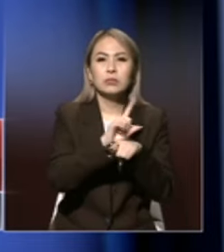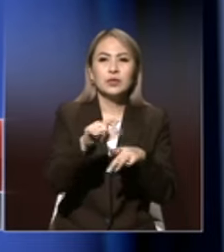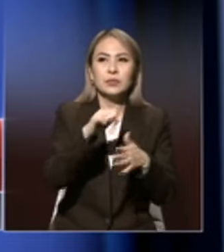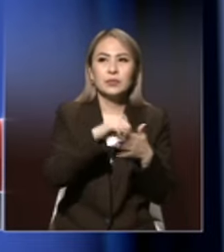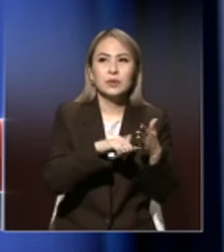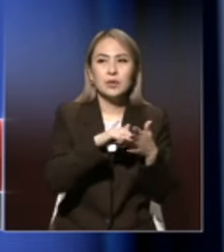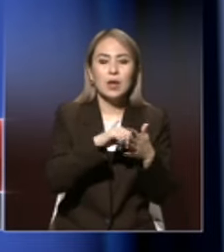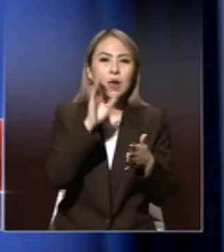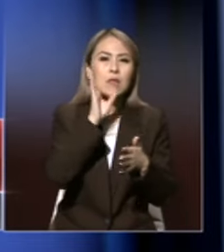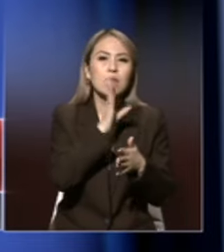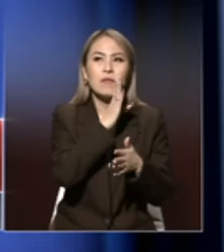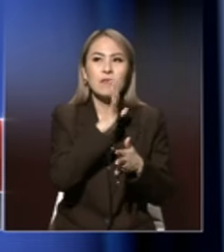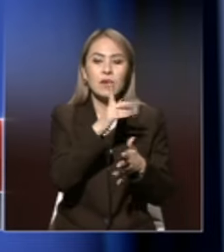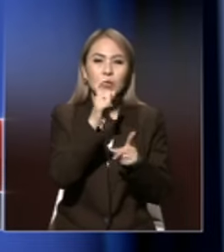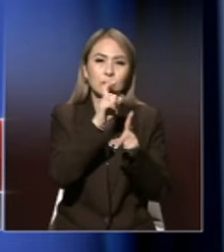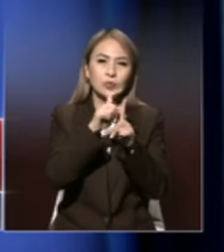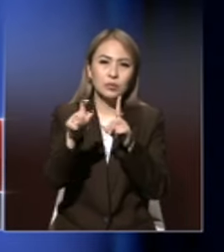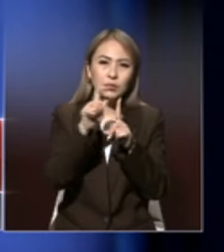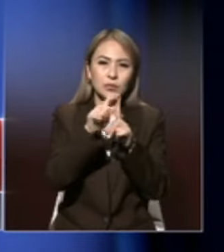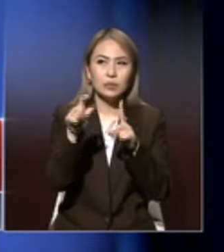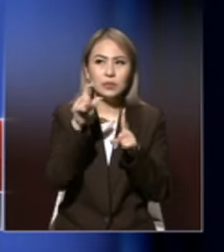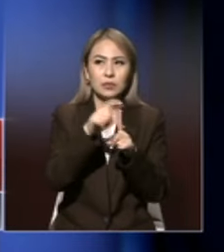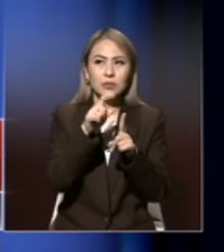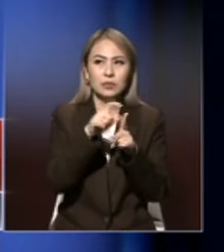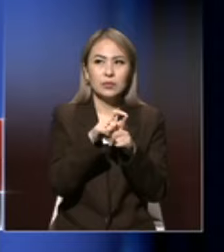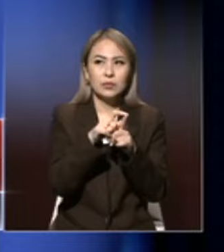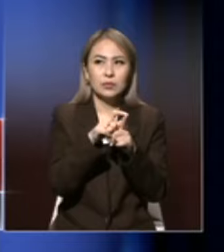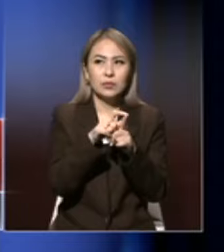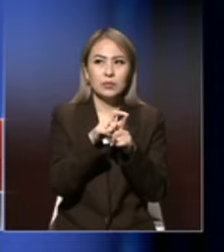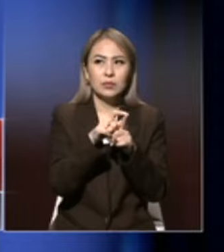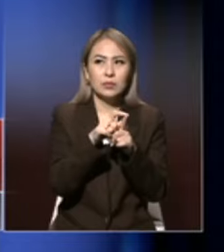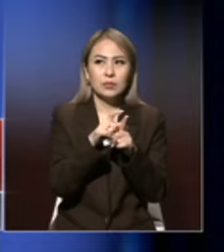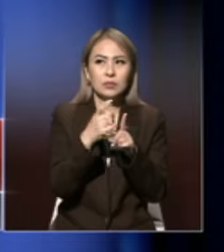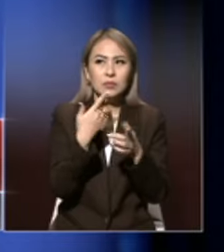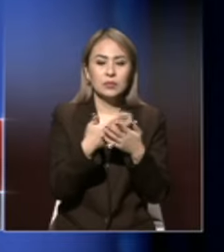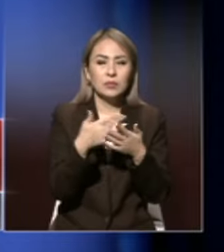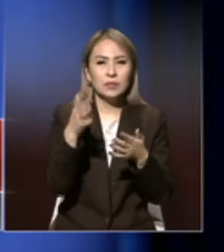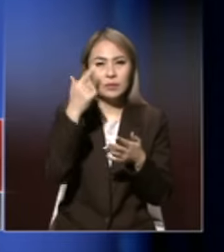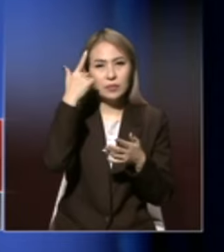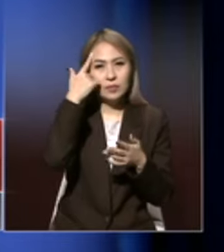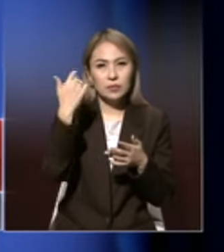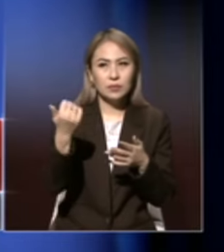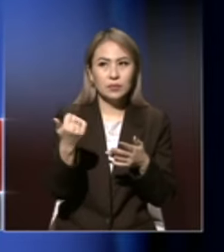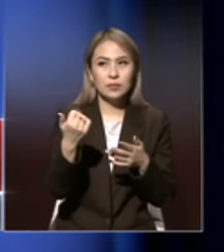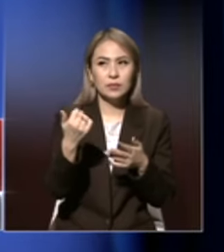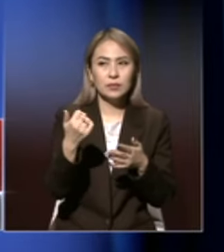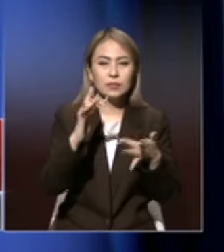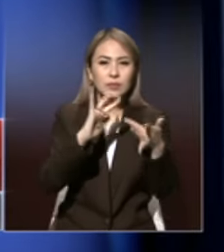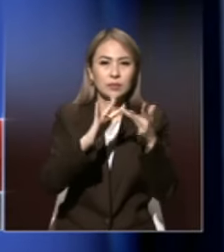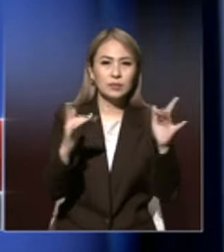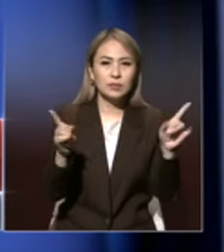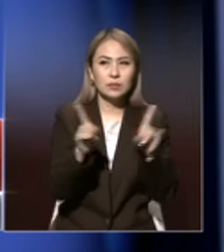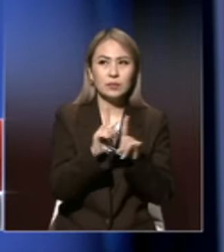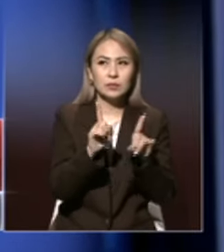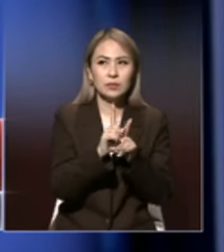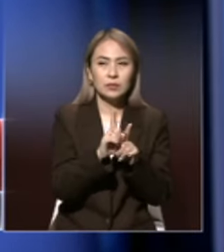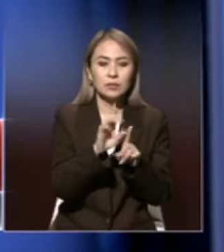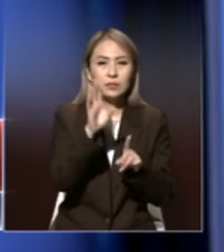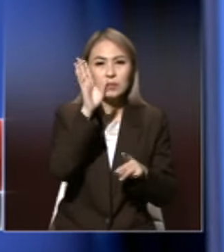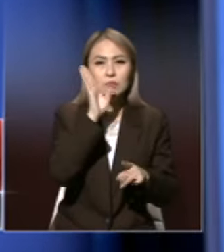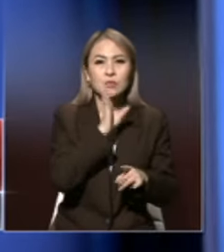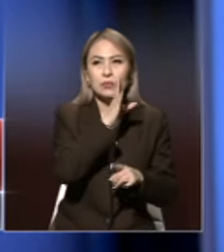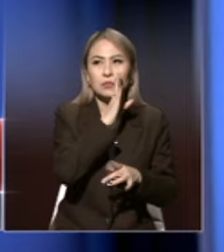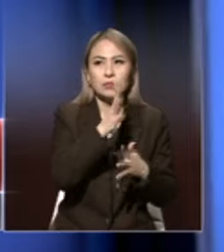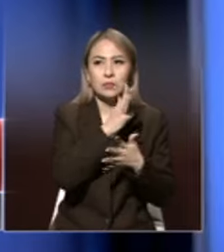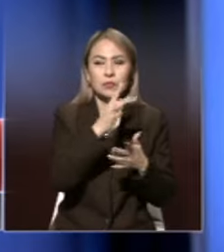Әйел адамның мысалға белгілі бір сөзде, мысалы сөз-сөзден сүйектен өтеді, мысалы біз бәріміз білеміз. Әлеуметтік желілерде кейбір біздің